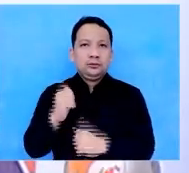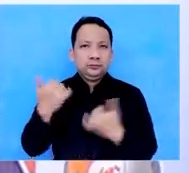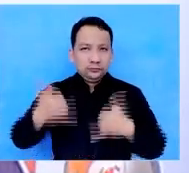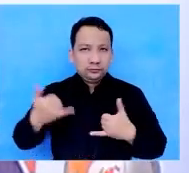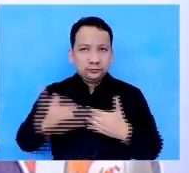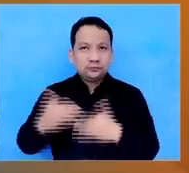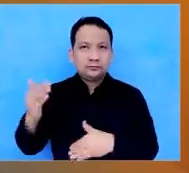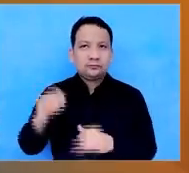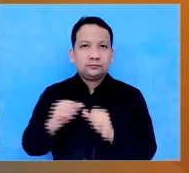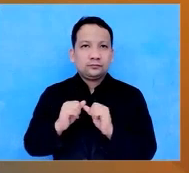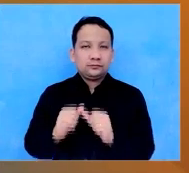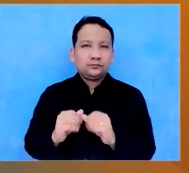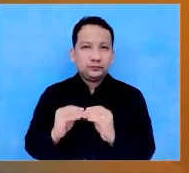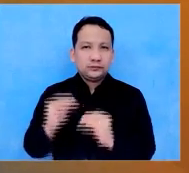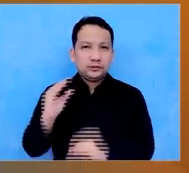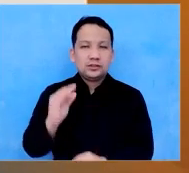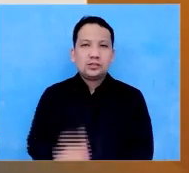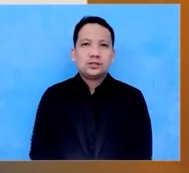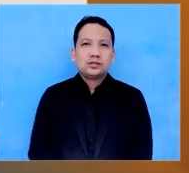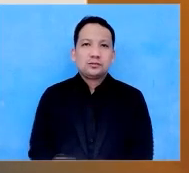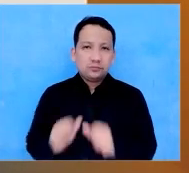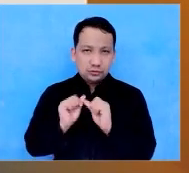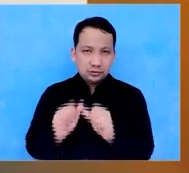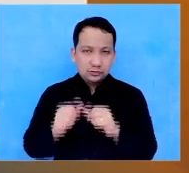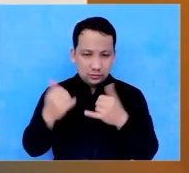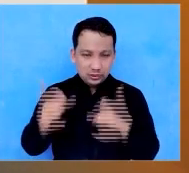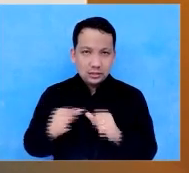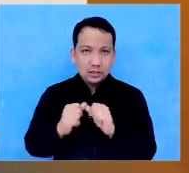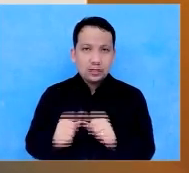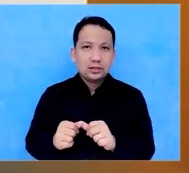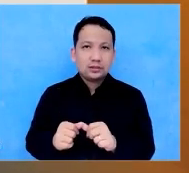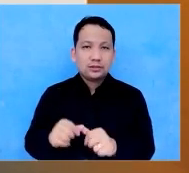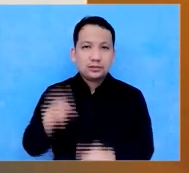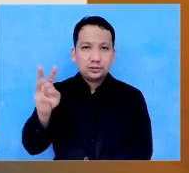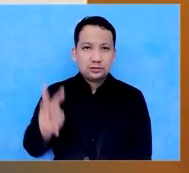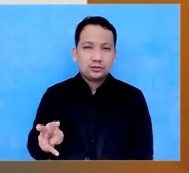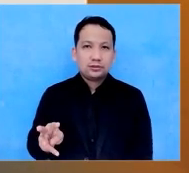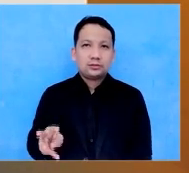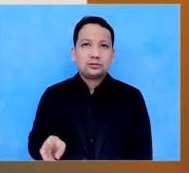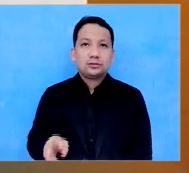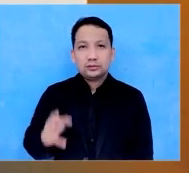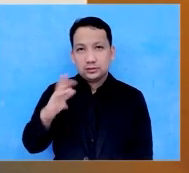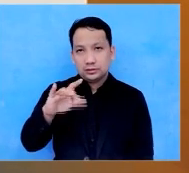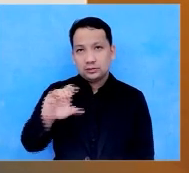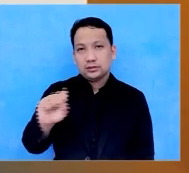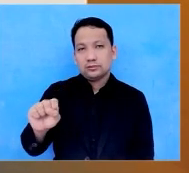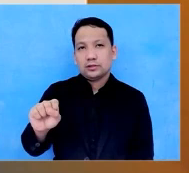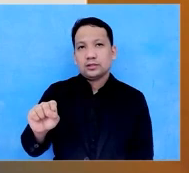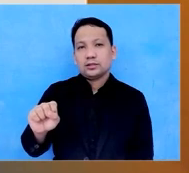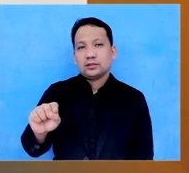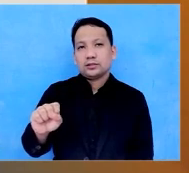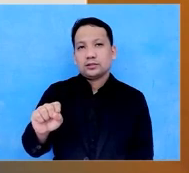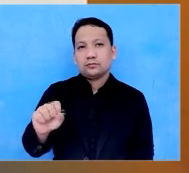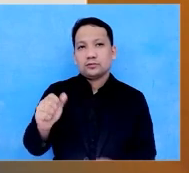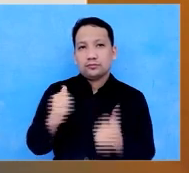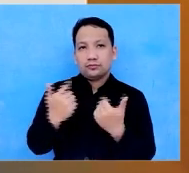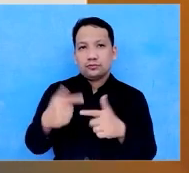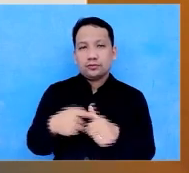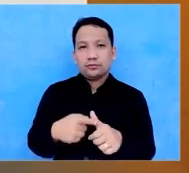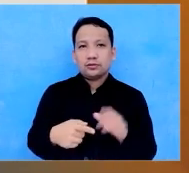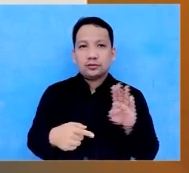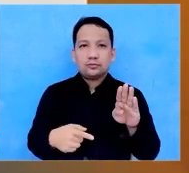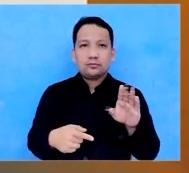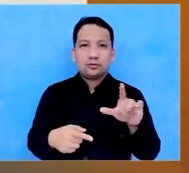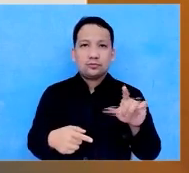know, our chemistry will show. Tuloy ang PBA Governor's Cup sa Miyerkules sa Smart Araneta Coliseum. Unang magbabakbaka ng